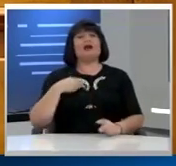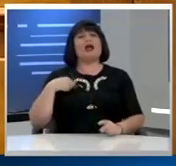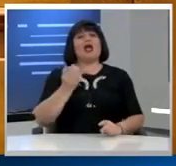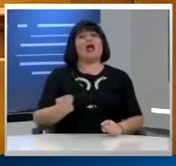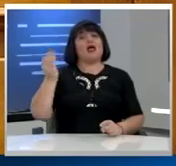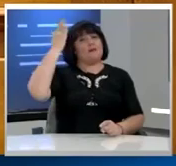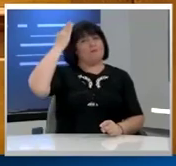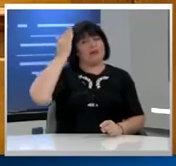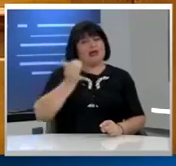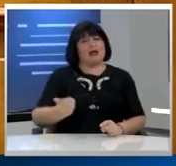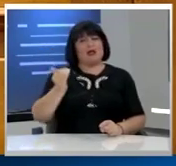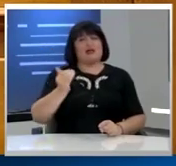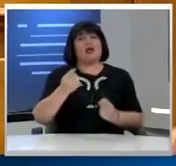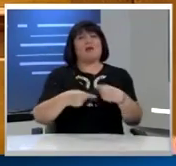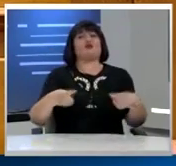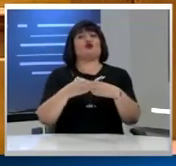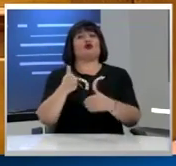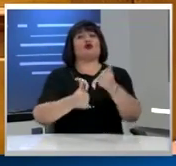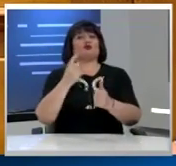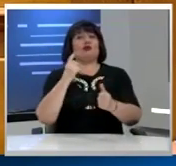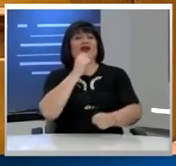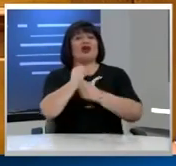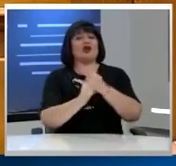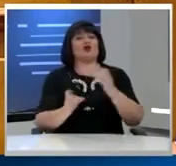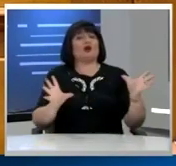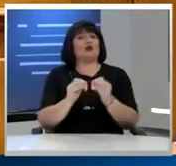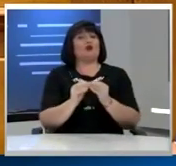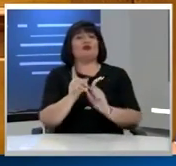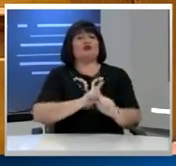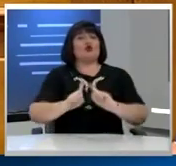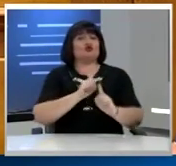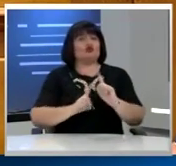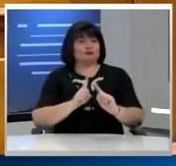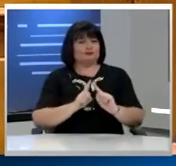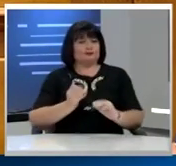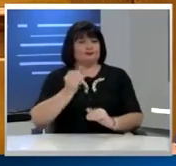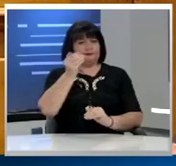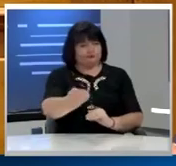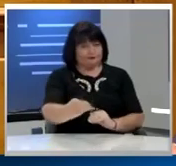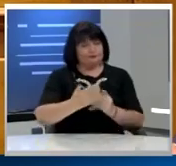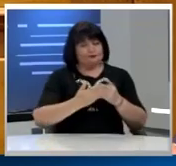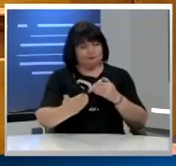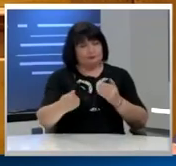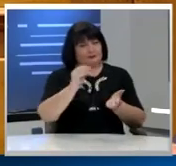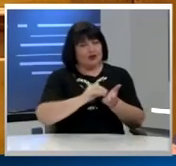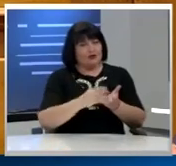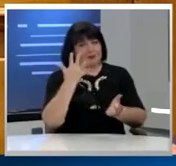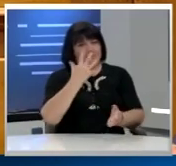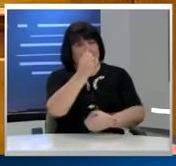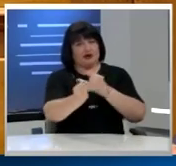επικεφαλής της Επιτροπής Ανταγωνισμού για 10 χρόνια, με παράταση της θητείας του για άλλα